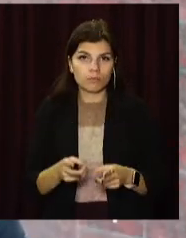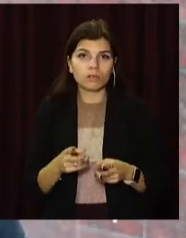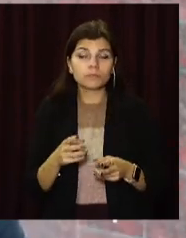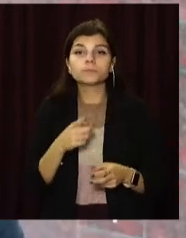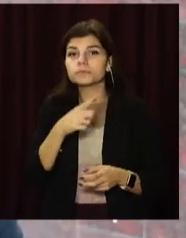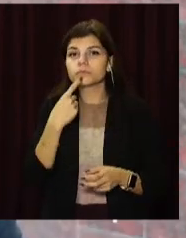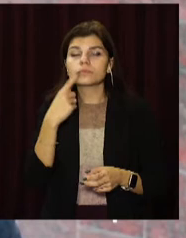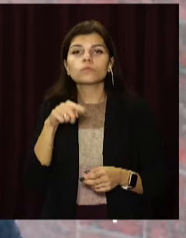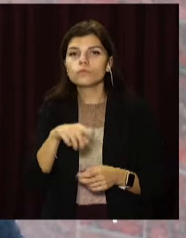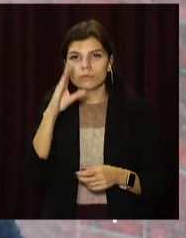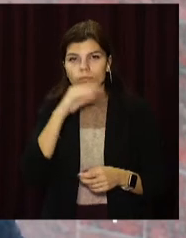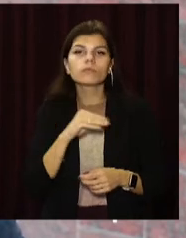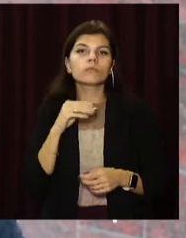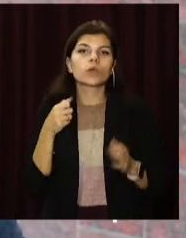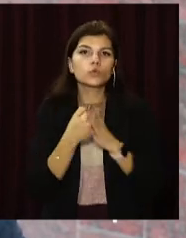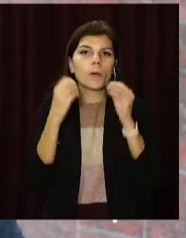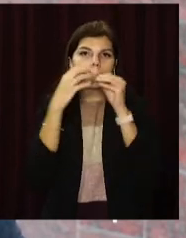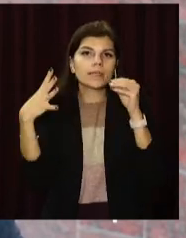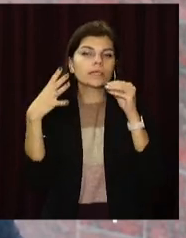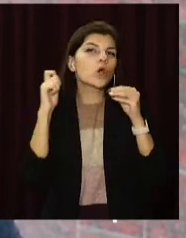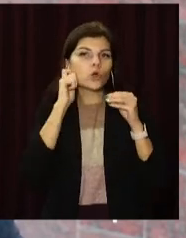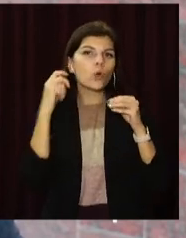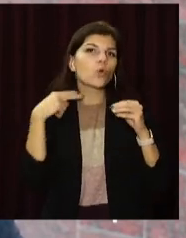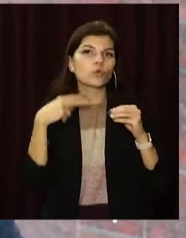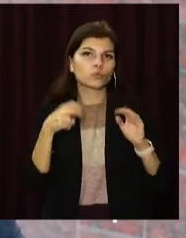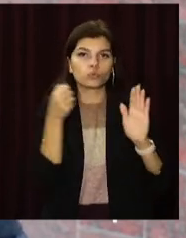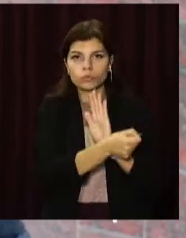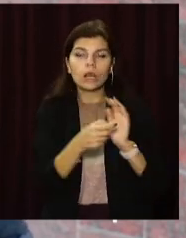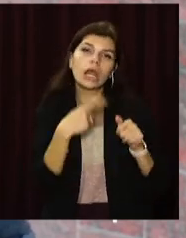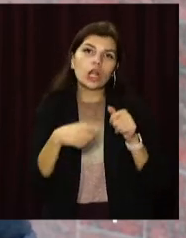даної статті передбачає до 15 років позбавлення